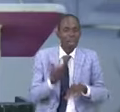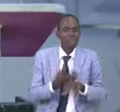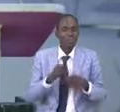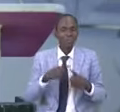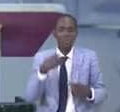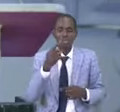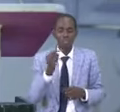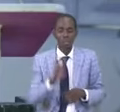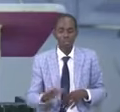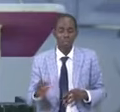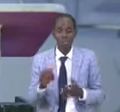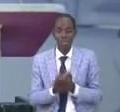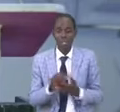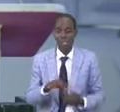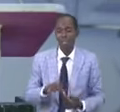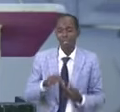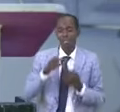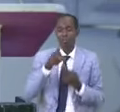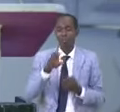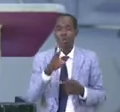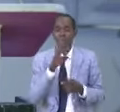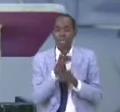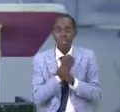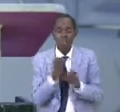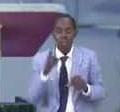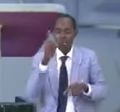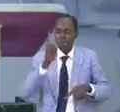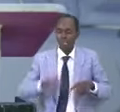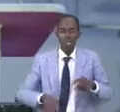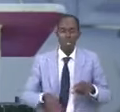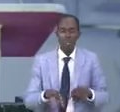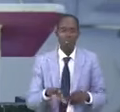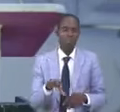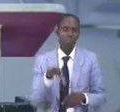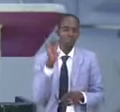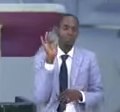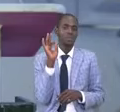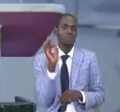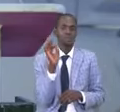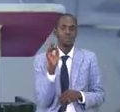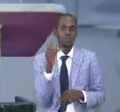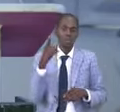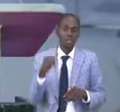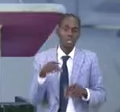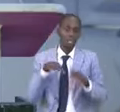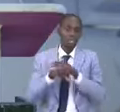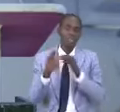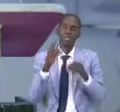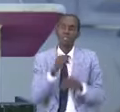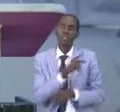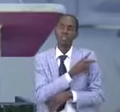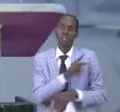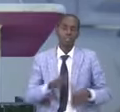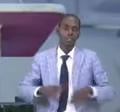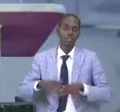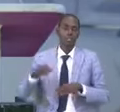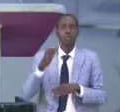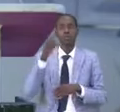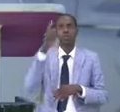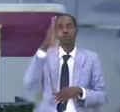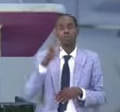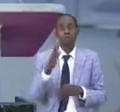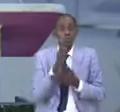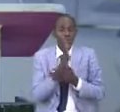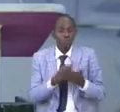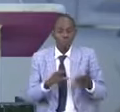Dieu c'est un personne du mal à dire à leurs enfants si vous n'abandonnez ce copain vous ne